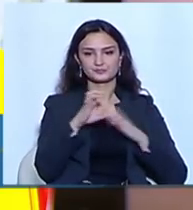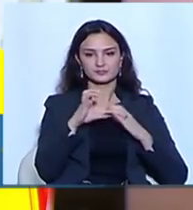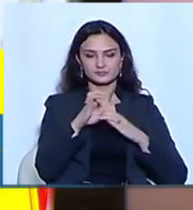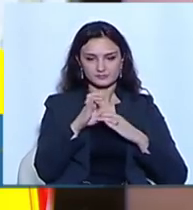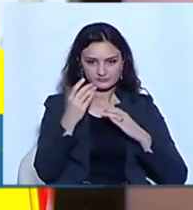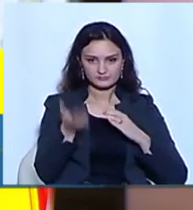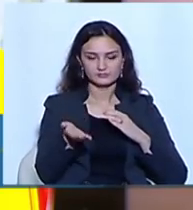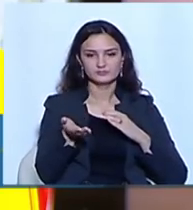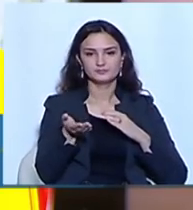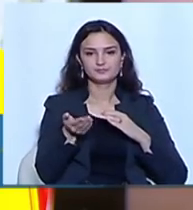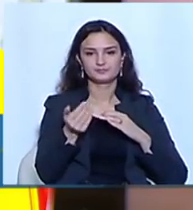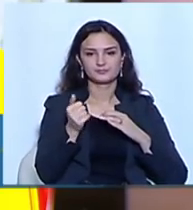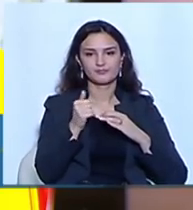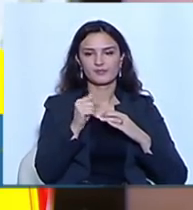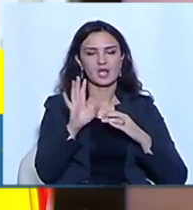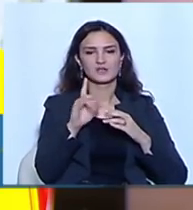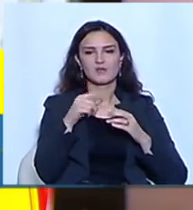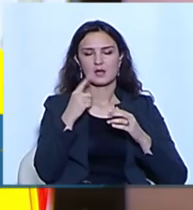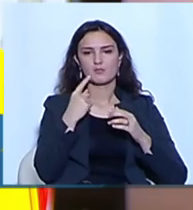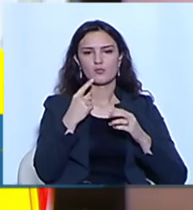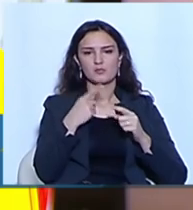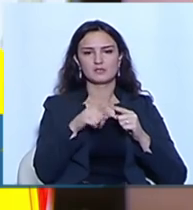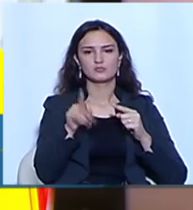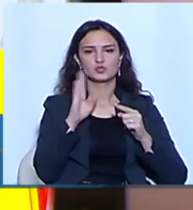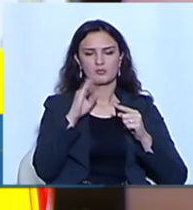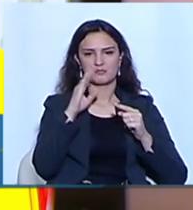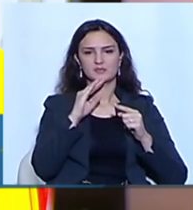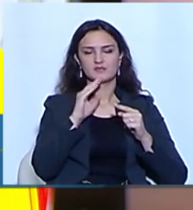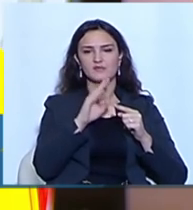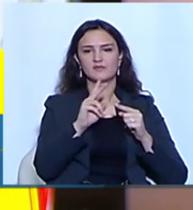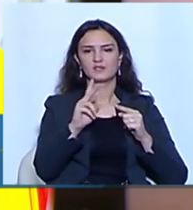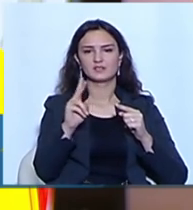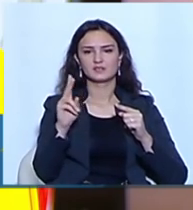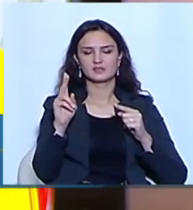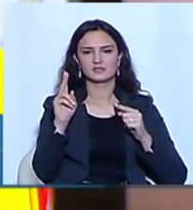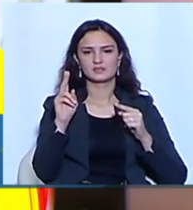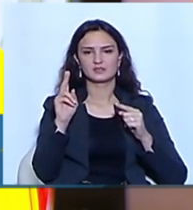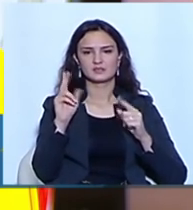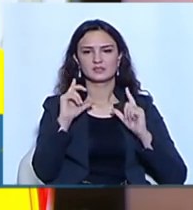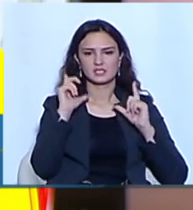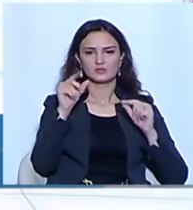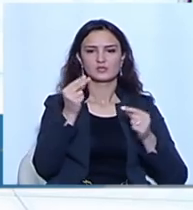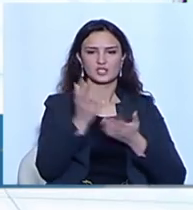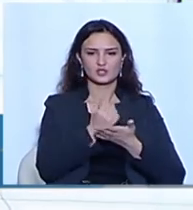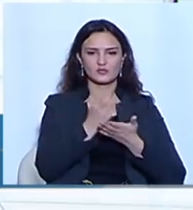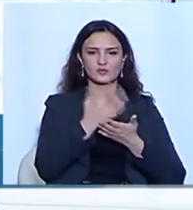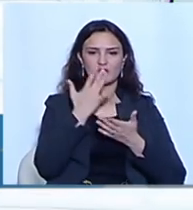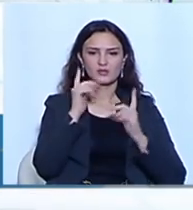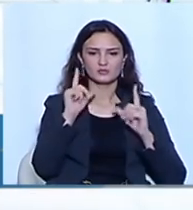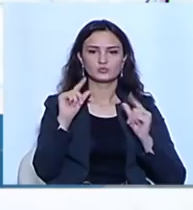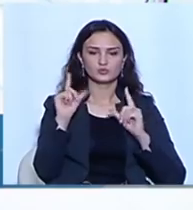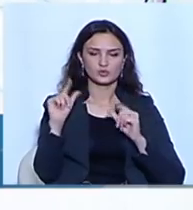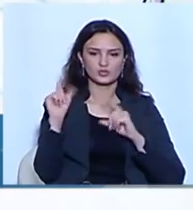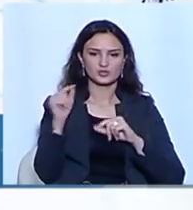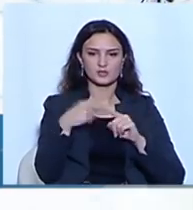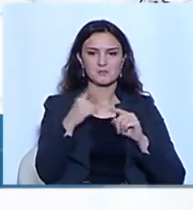სკაიპით აღარ საუბრობ უკვე იმ მშობლებზე, რომლებიც საშოვარზე არიან წასულები უცხოეთში